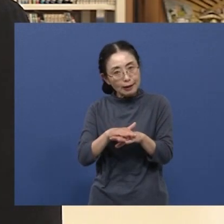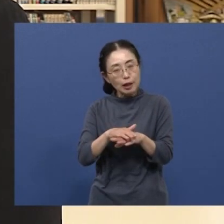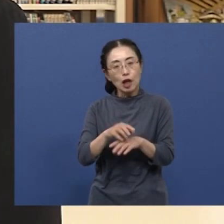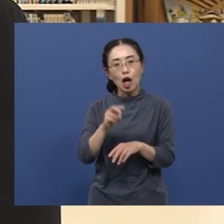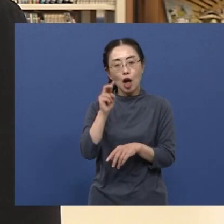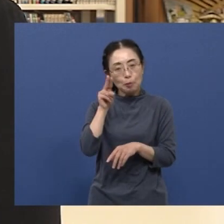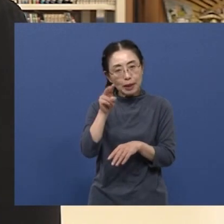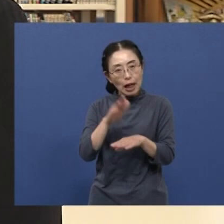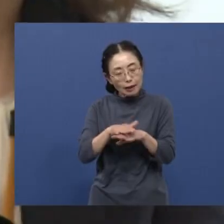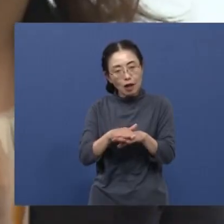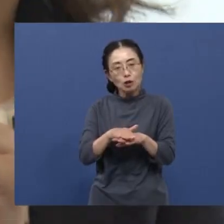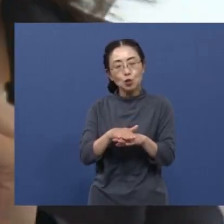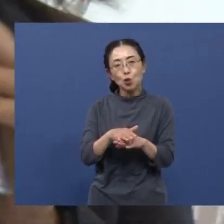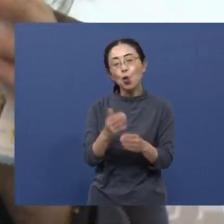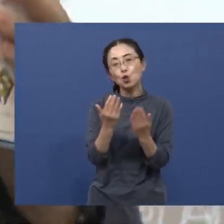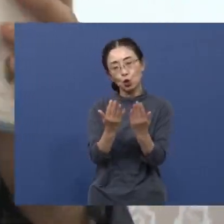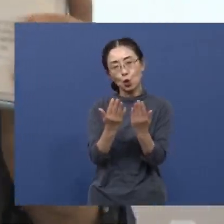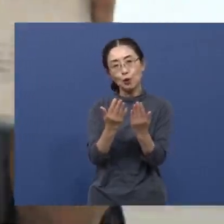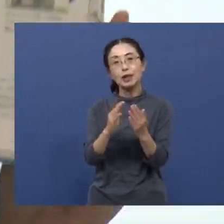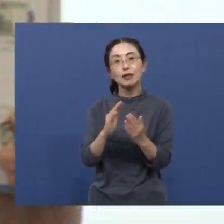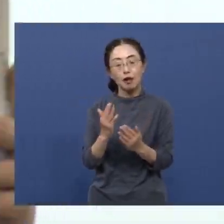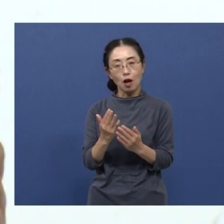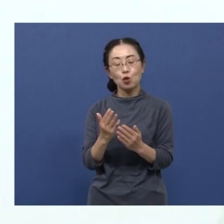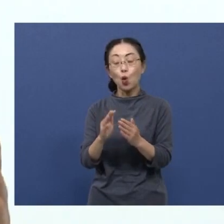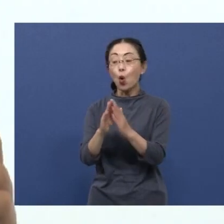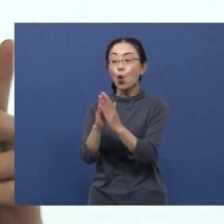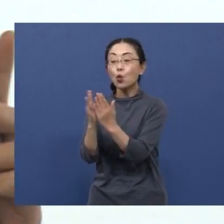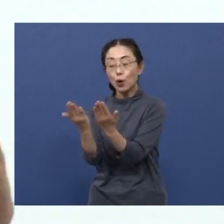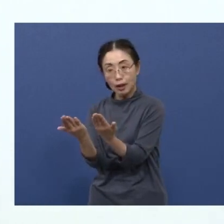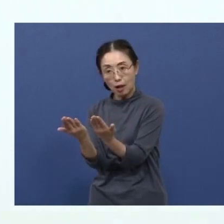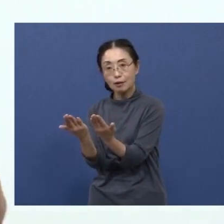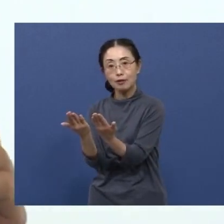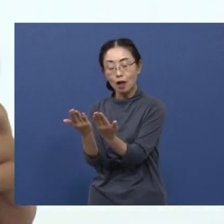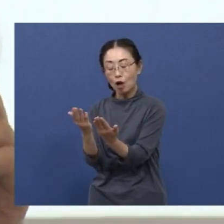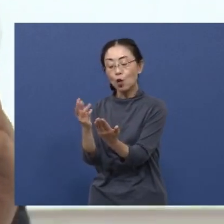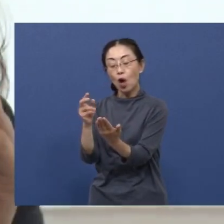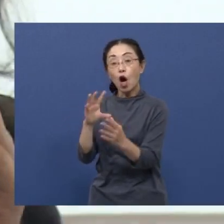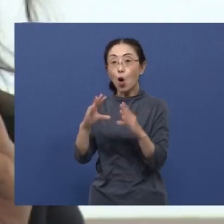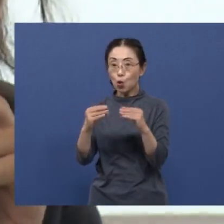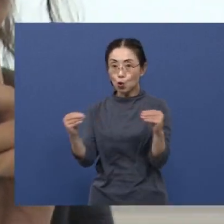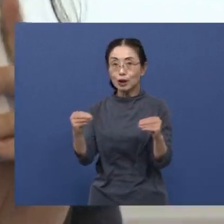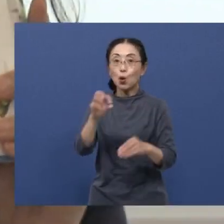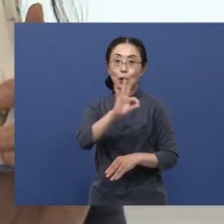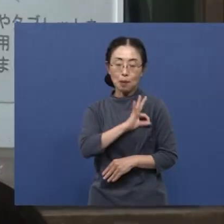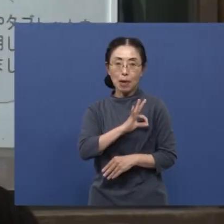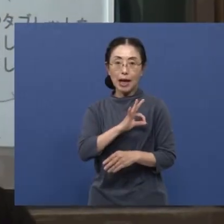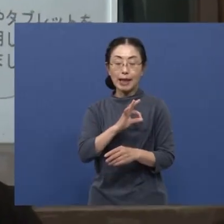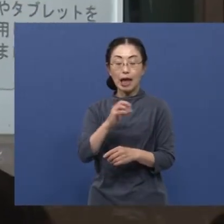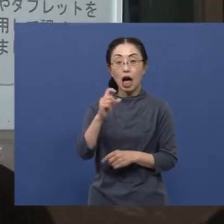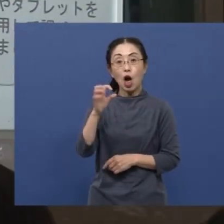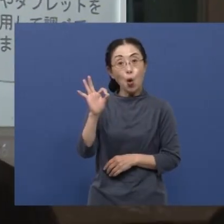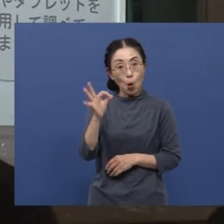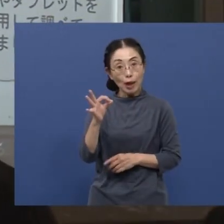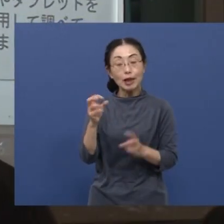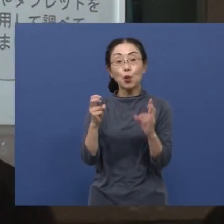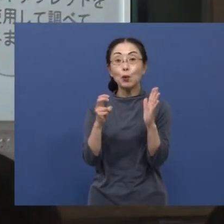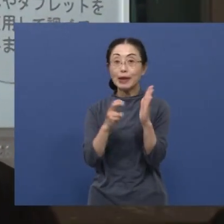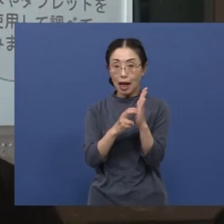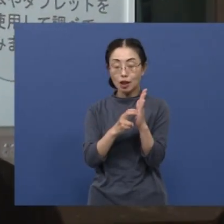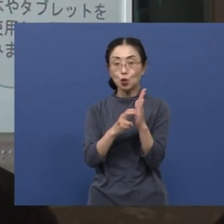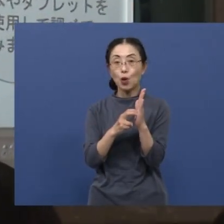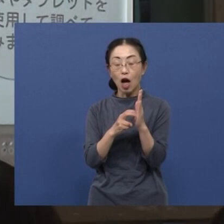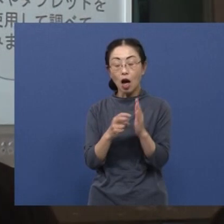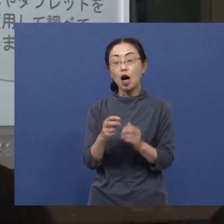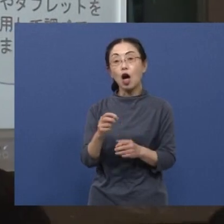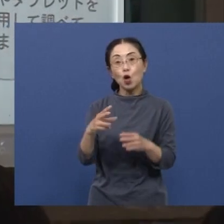めていくものだったのですが、あの本を開いたことによって国名であるとか通貨の単位であるとか、その国